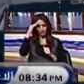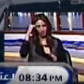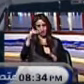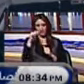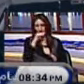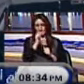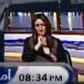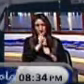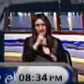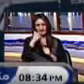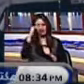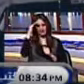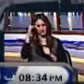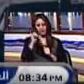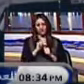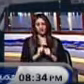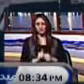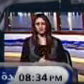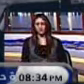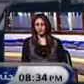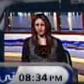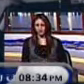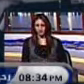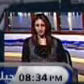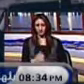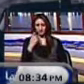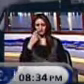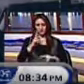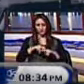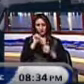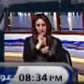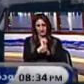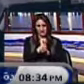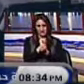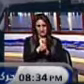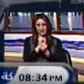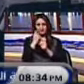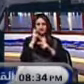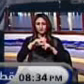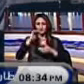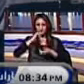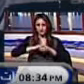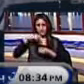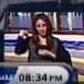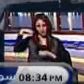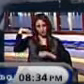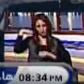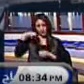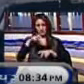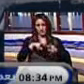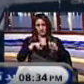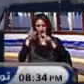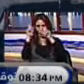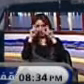للزميلة العزيزة نيفين سليم على هذا التقرير. قطاع مصلحة السجون العام نجح بالتنسيق مع مديرية أمن الشرقية ومديرية